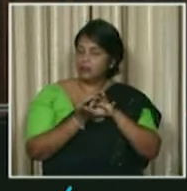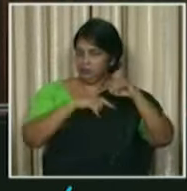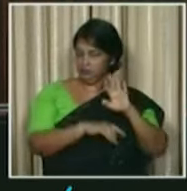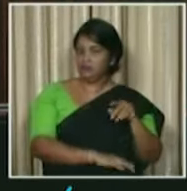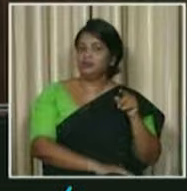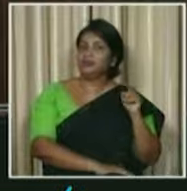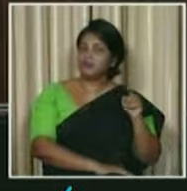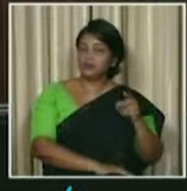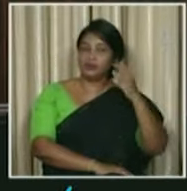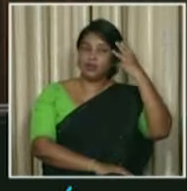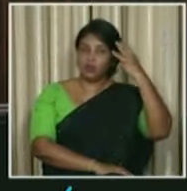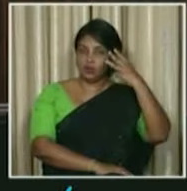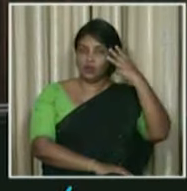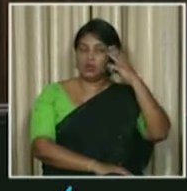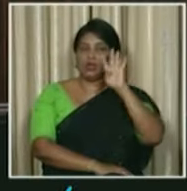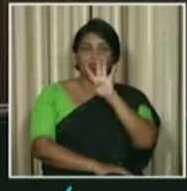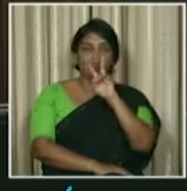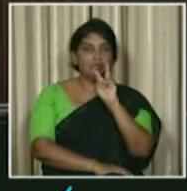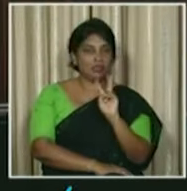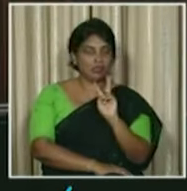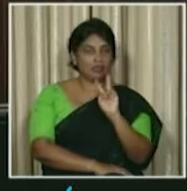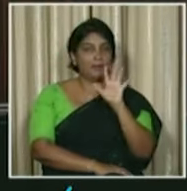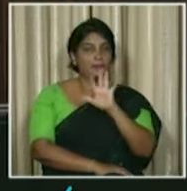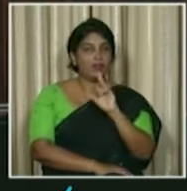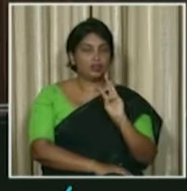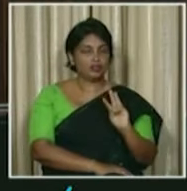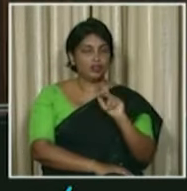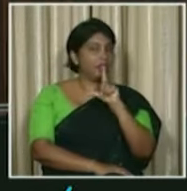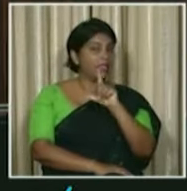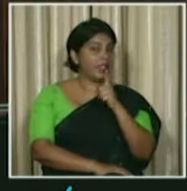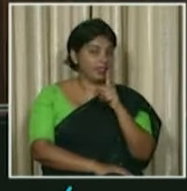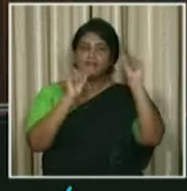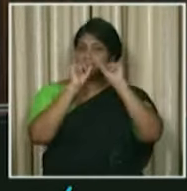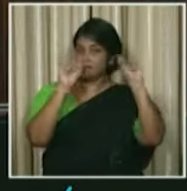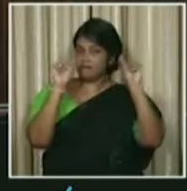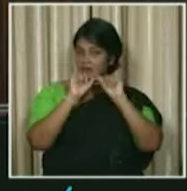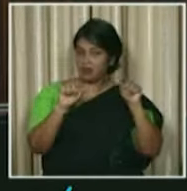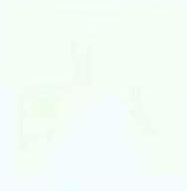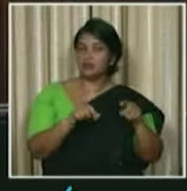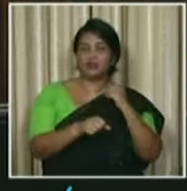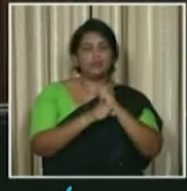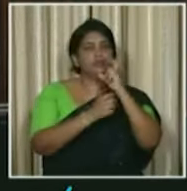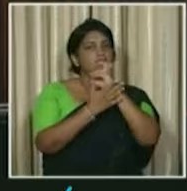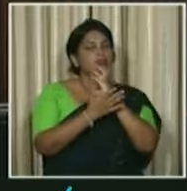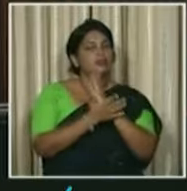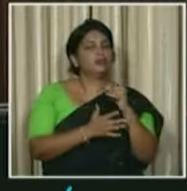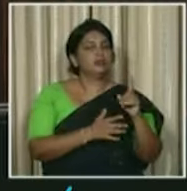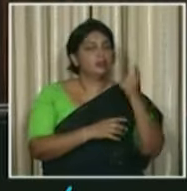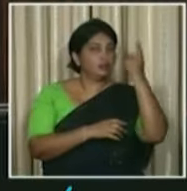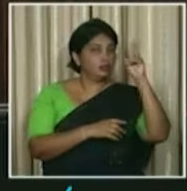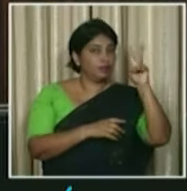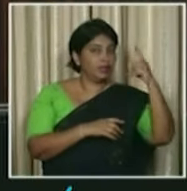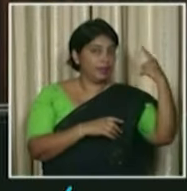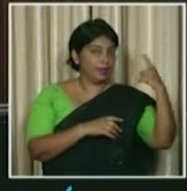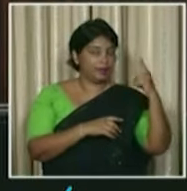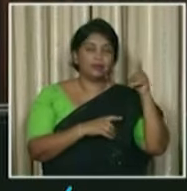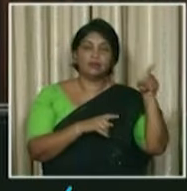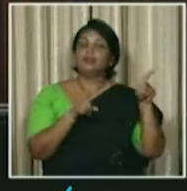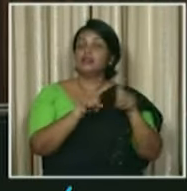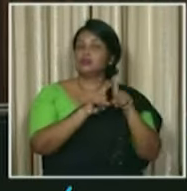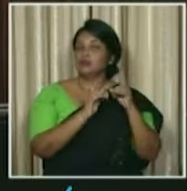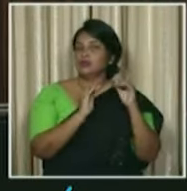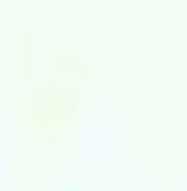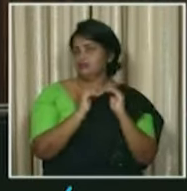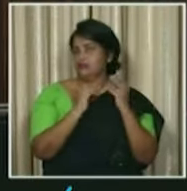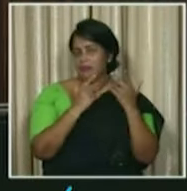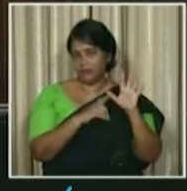ලැබී ඇති 3 42 53 සහ 70 යන වගන්ති ආණ්ඩුක්‍රම ව්‍යවස්ථාවේ 12 ව්‍යවස්ථාවට අනුකූල